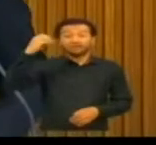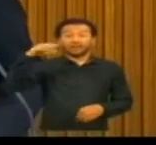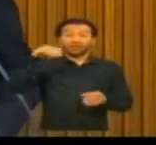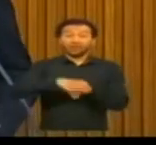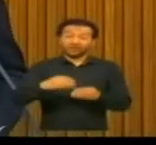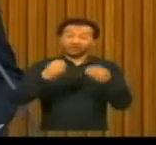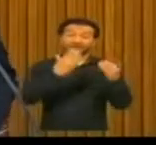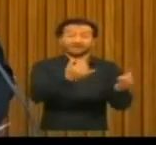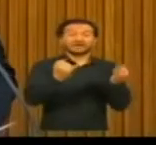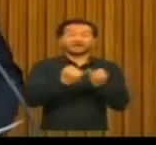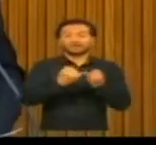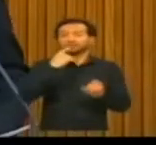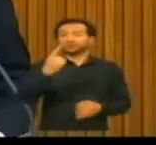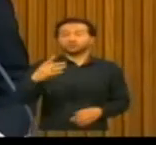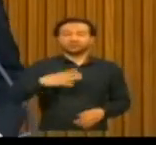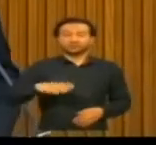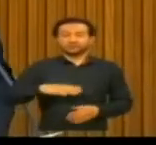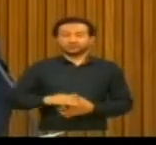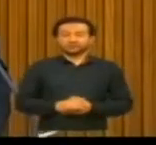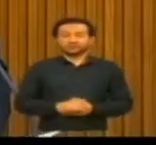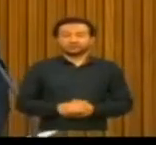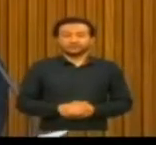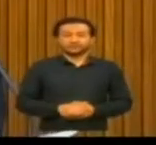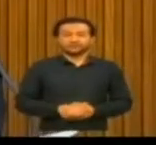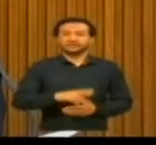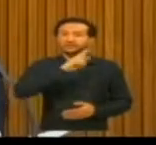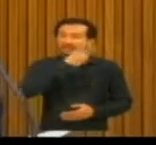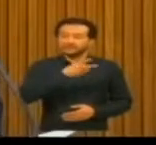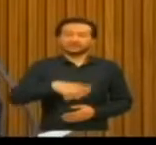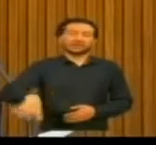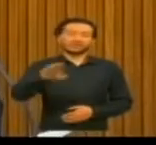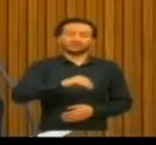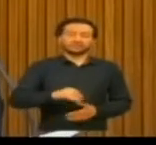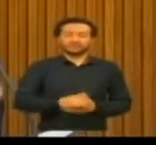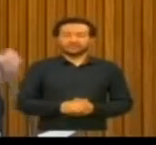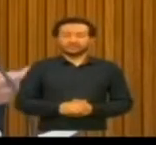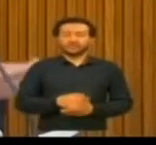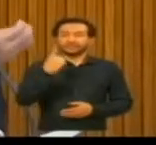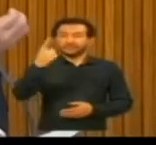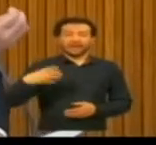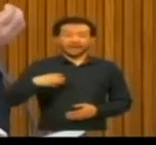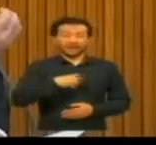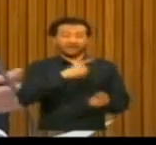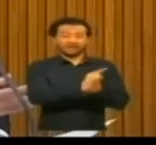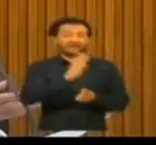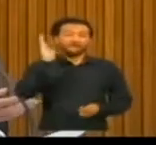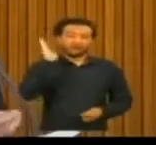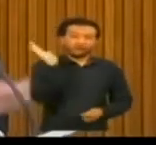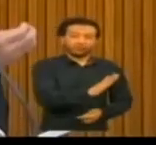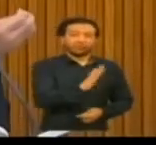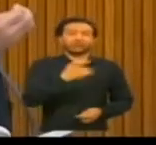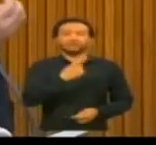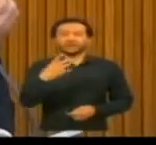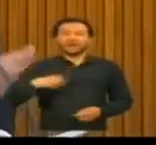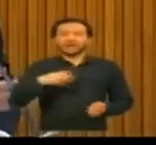veren kardeşlerime seslenmek istiyorum. Yazıktır, günahtır. Bir anneye el kalkmaz, bir